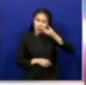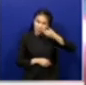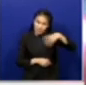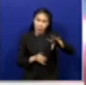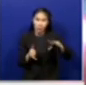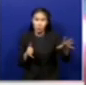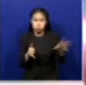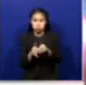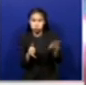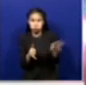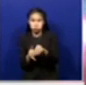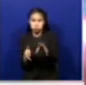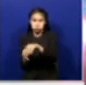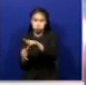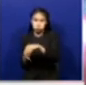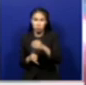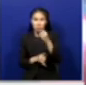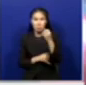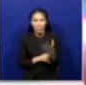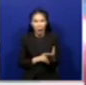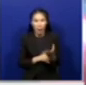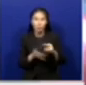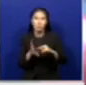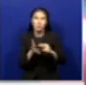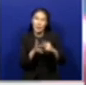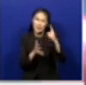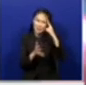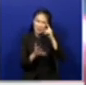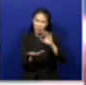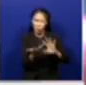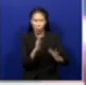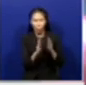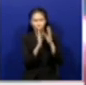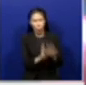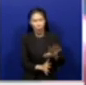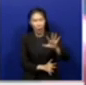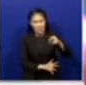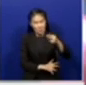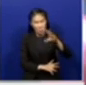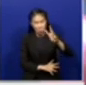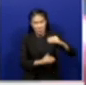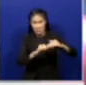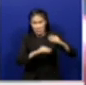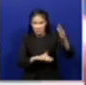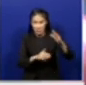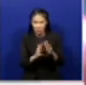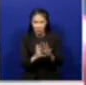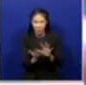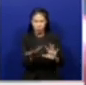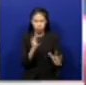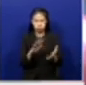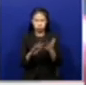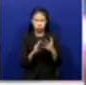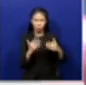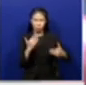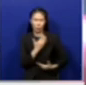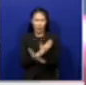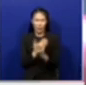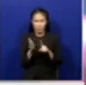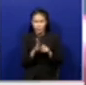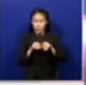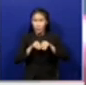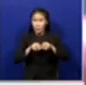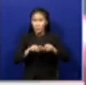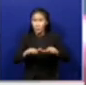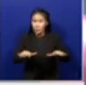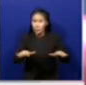มตัวกันที่สถานีขนส่งรวมกันอยู่เป็น 5-6 หมื่นคนทำให้กลายเป็นจุดที่อาจจะแพร่เชื้อและหลังจ